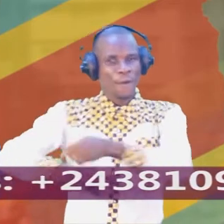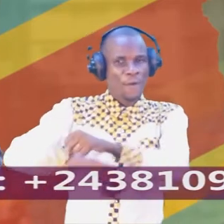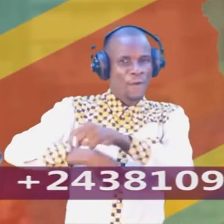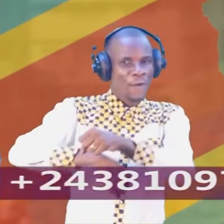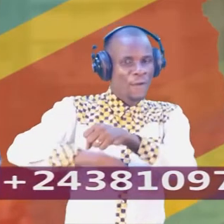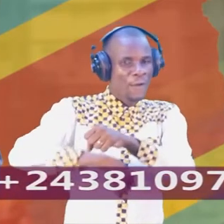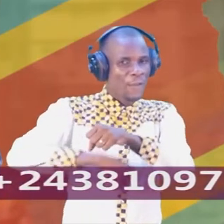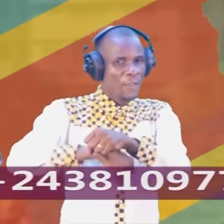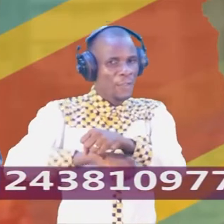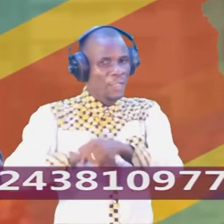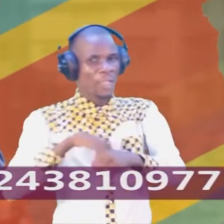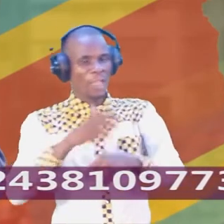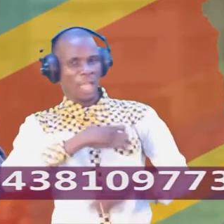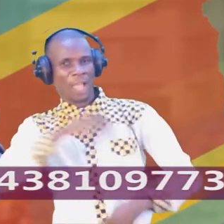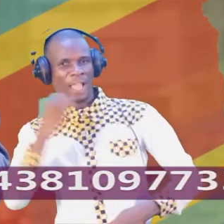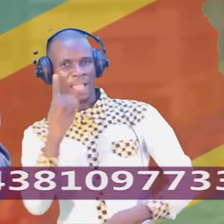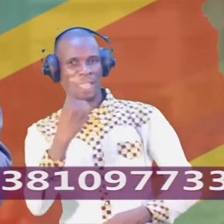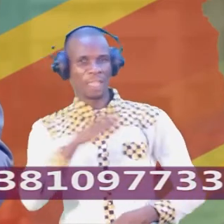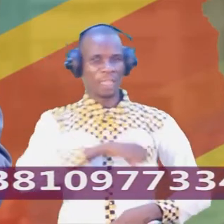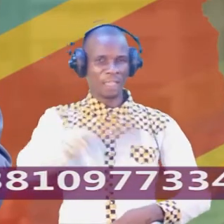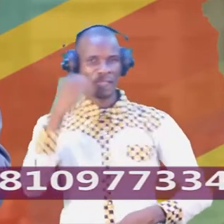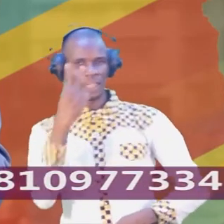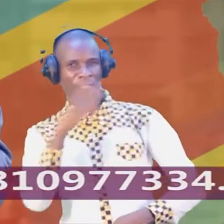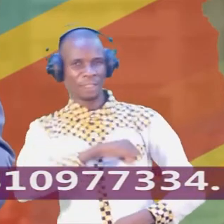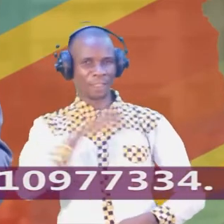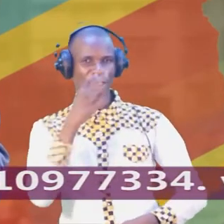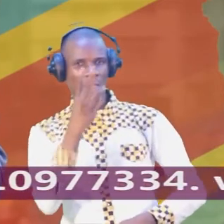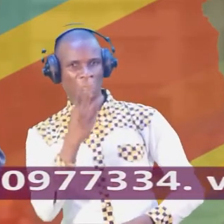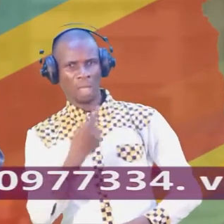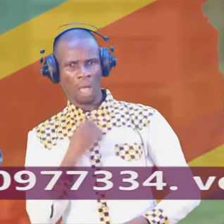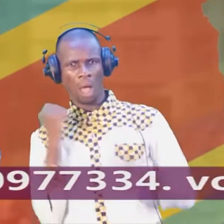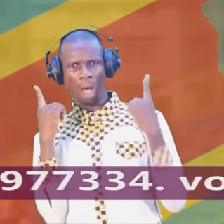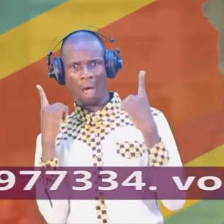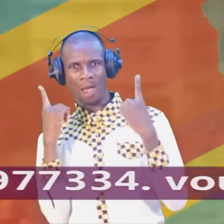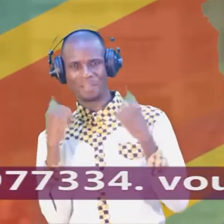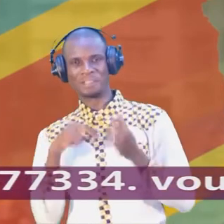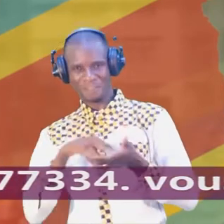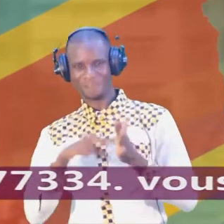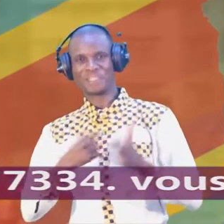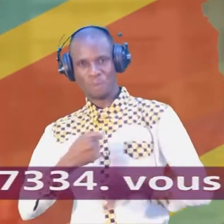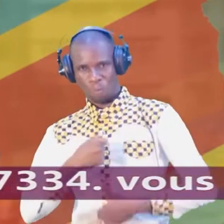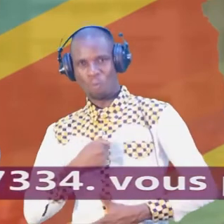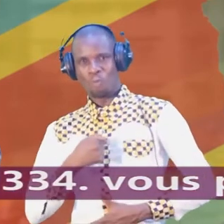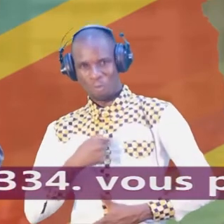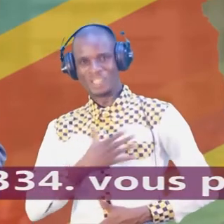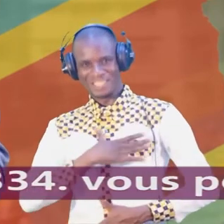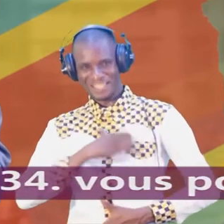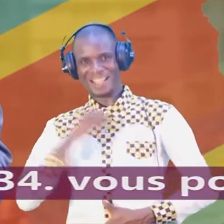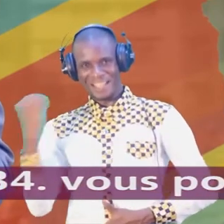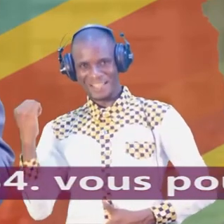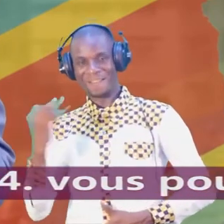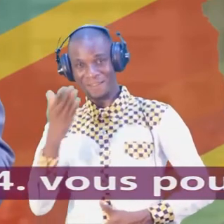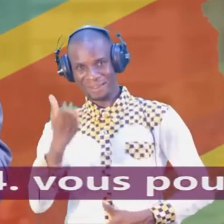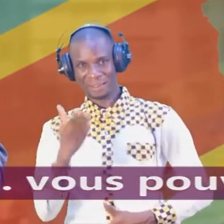wanapocheza kabumbu, timu moja inajaza moja, mbili, mabao matatu. Hawa jamaa wanaweza kudhani